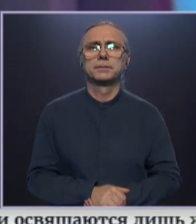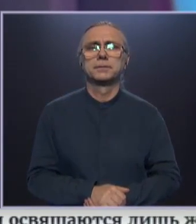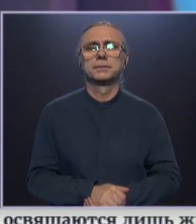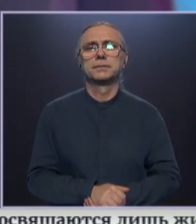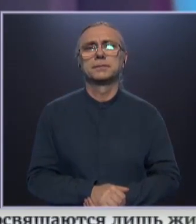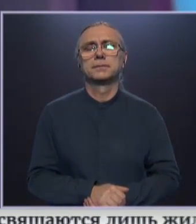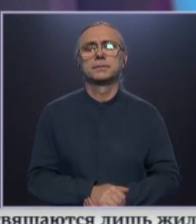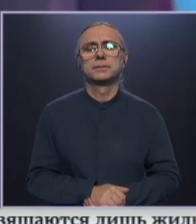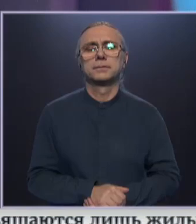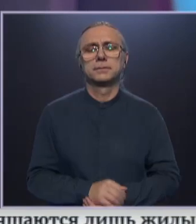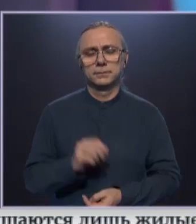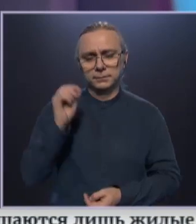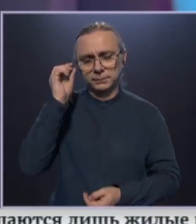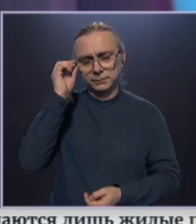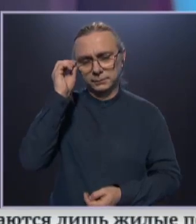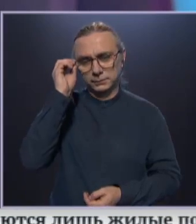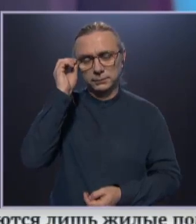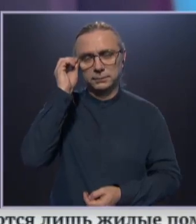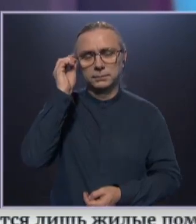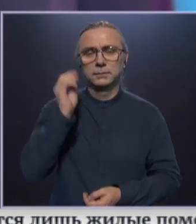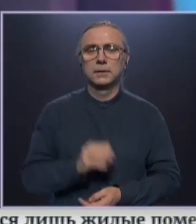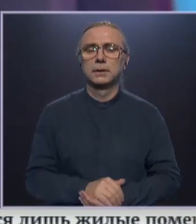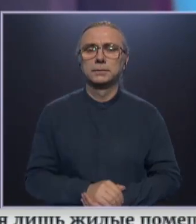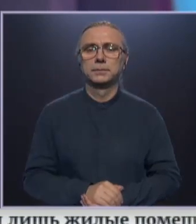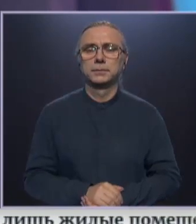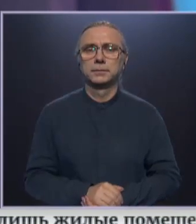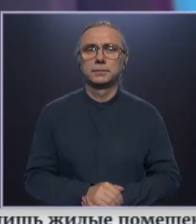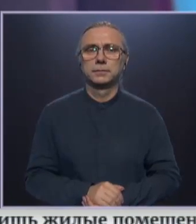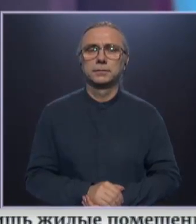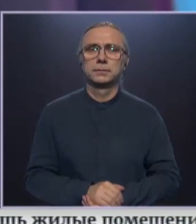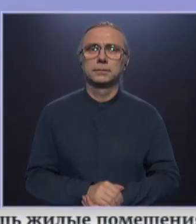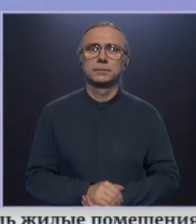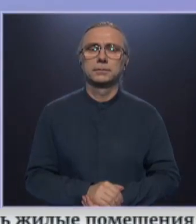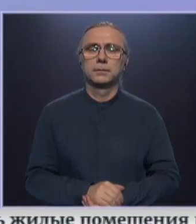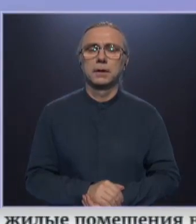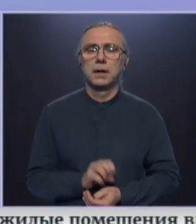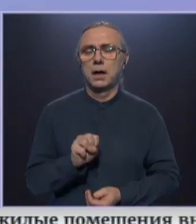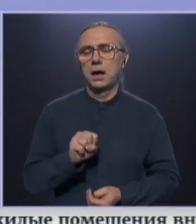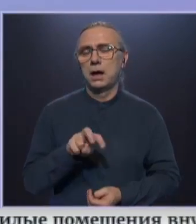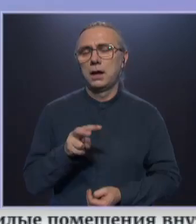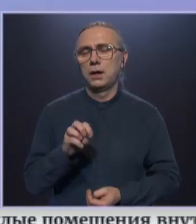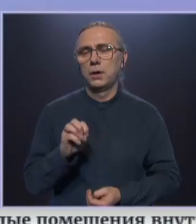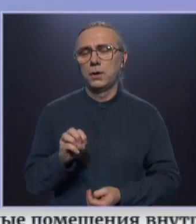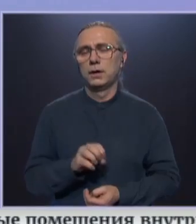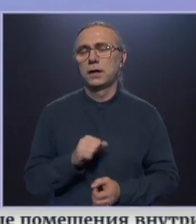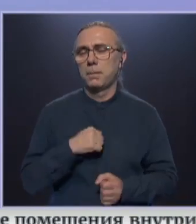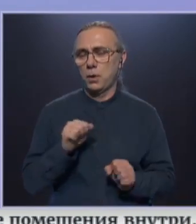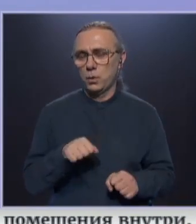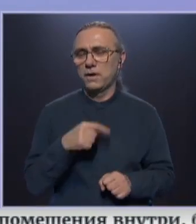Здравствуйте. Алло. Да-да, добрый вечер. Слушаем вас. Алло. Я могу говорить,